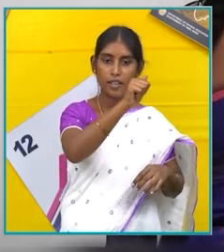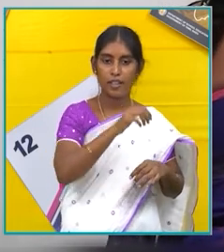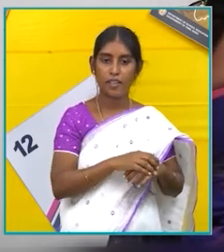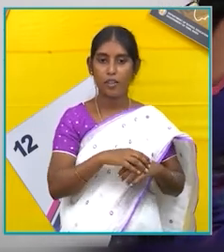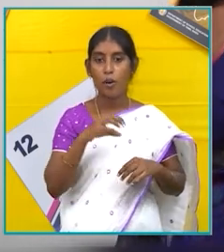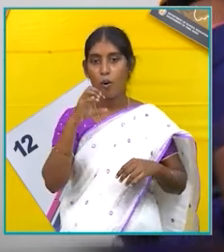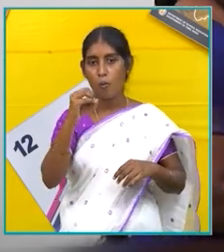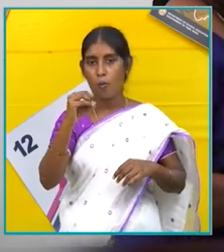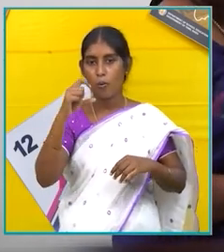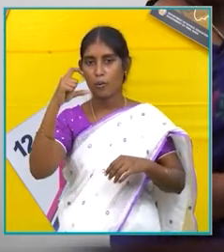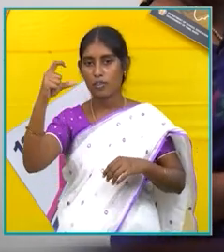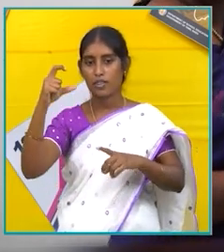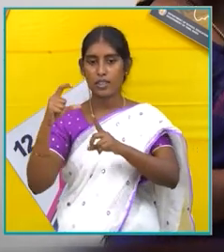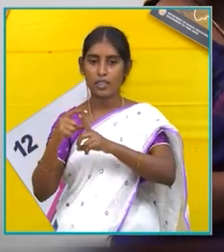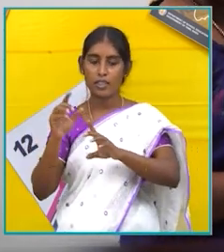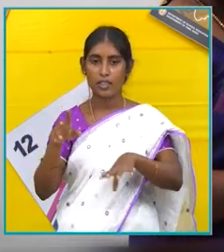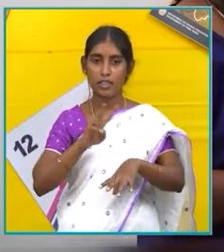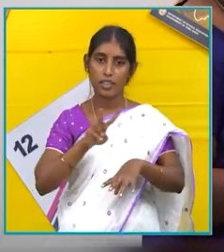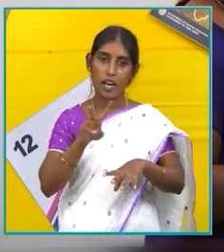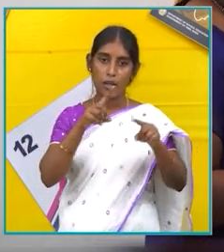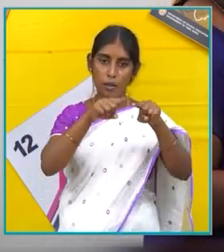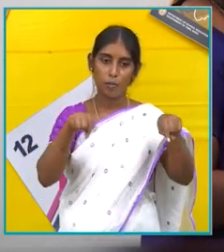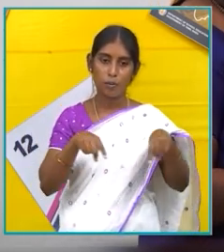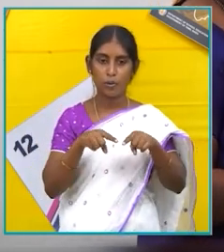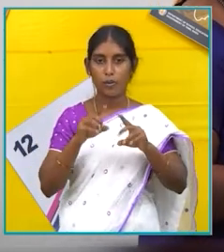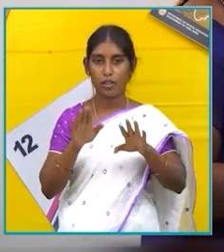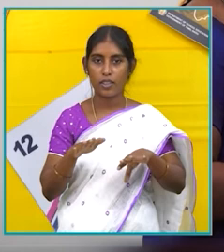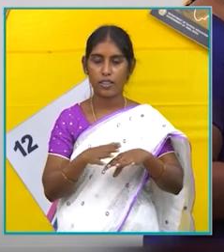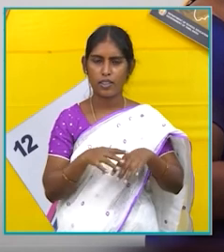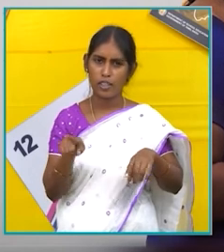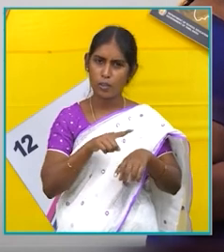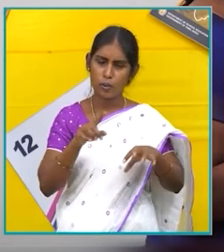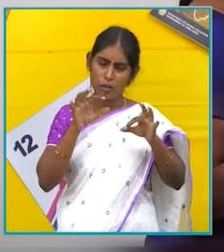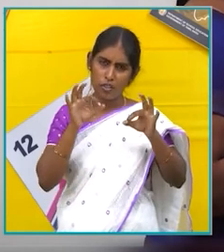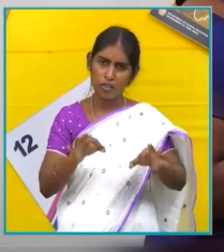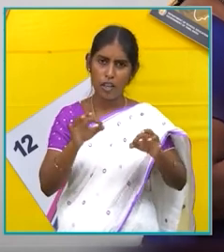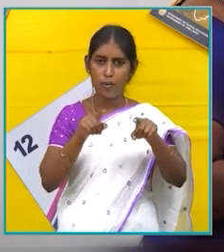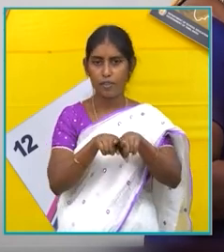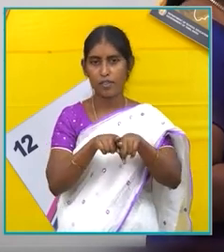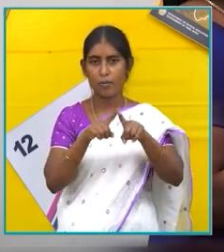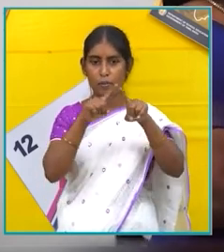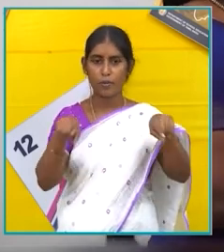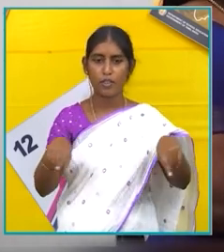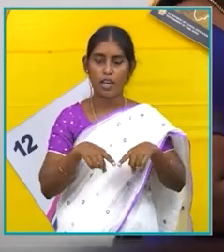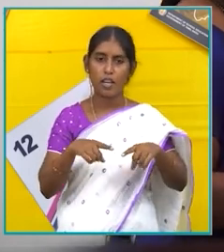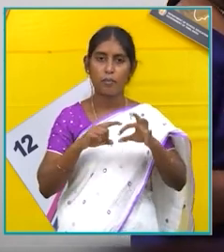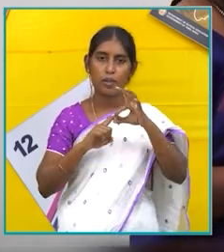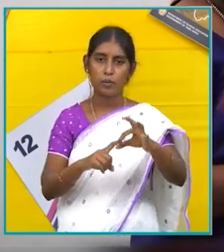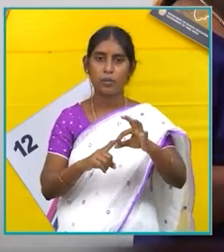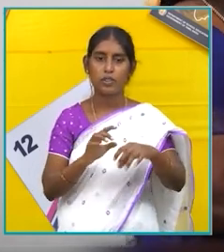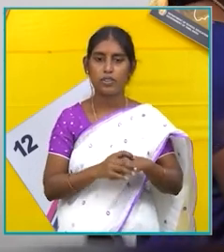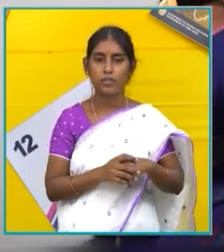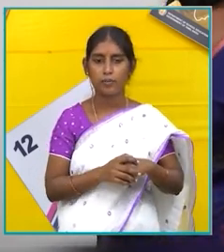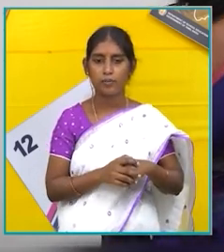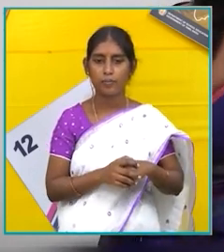இன்னொன்னு OCD ரெண்டு முக்கோணங்கள் இருக்கு இது ரெண்டும் சர்வசமமான்னு கேக்குறாங்க அப்படி இல்லாட்டி சர்வசமமாக என்ன நம்ம பண்ணணும்